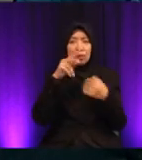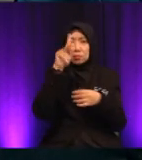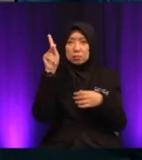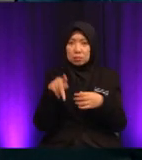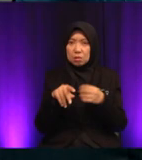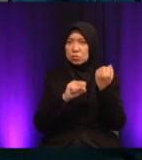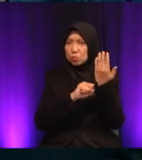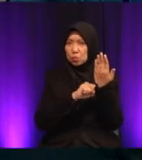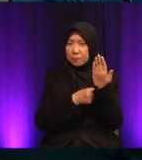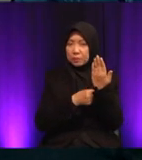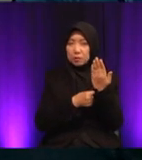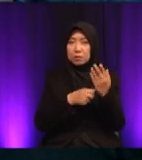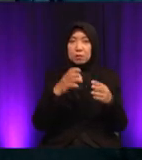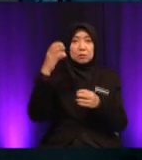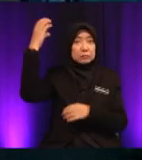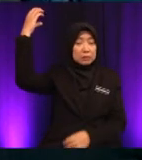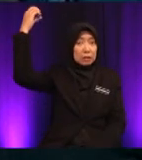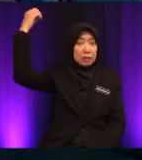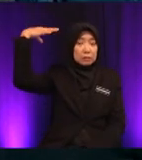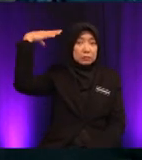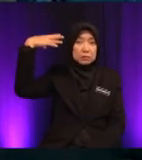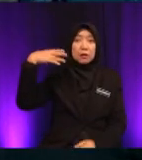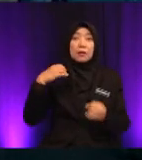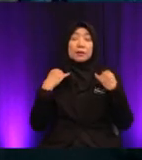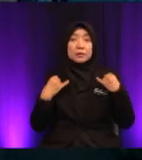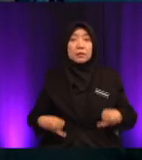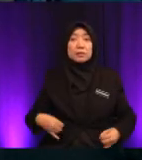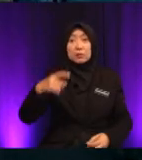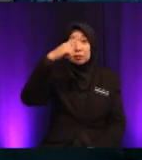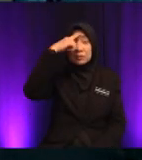cahaya yaitu pemancar jasa hitam